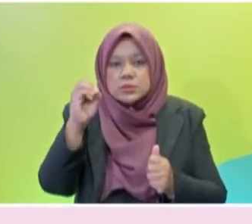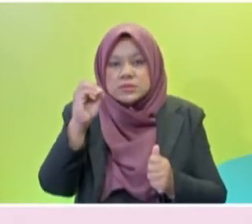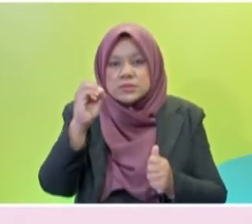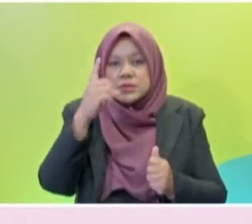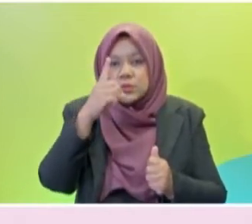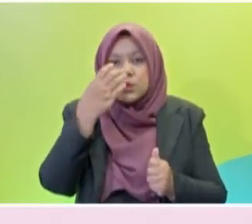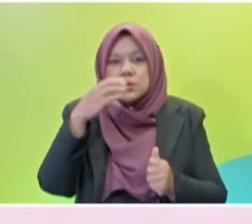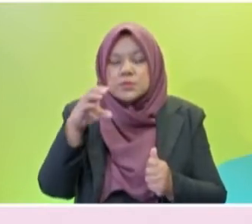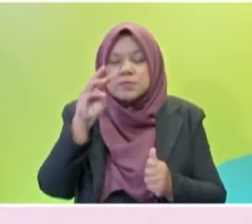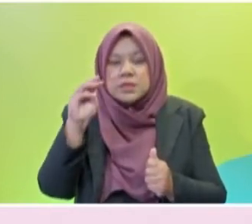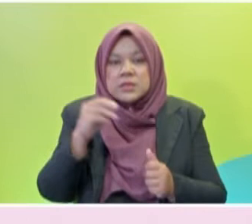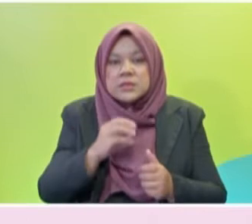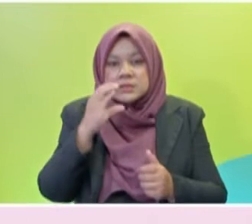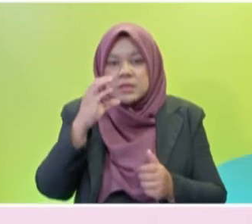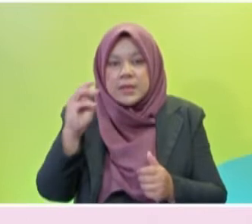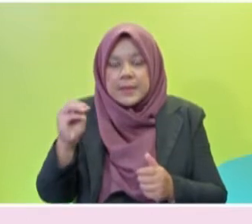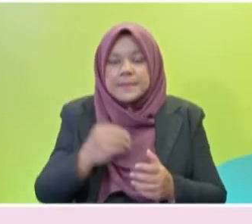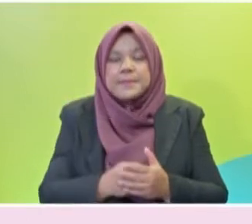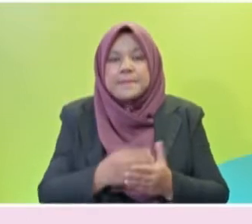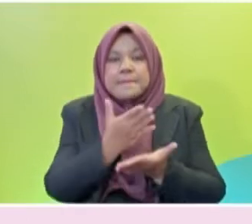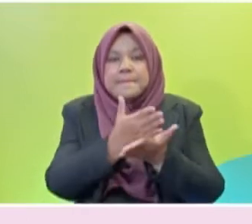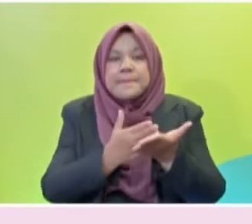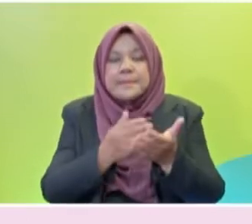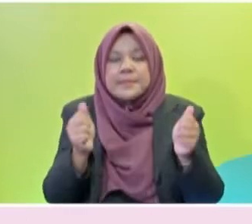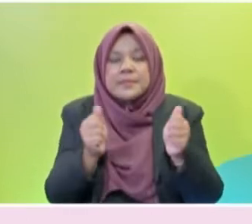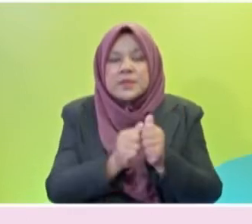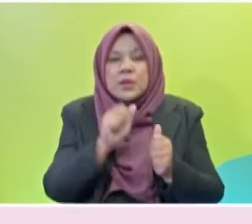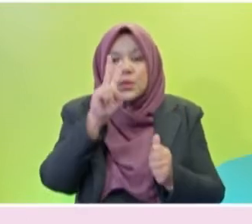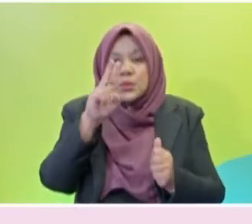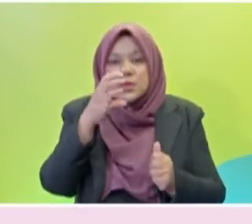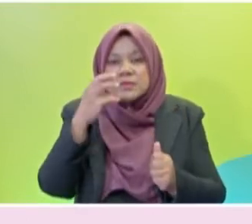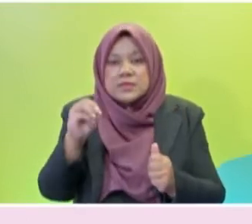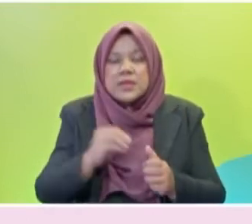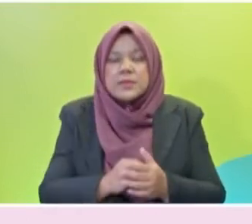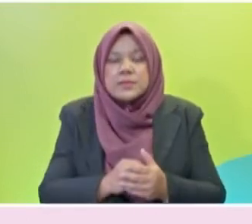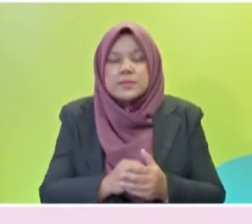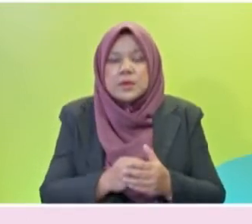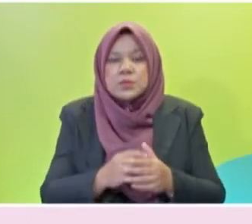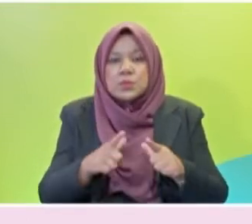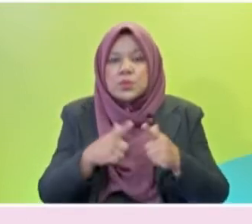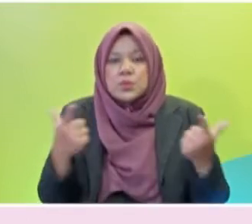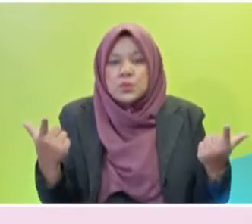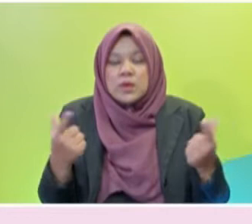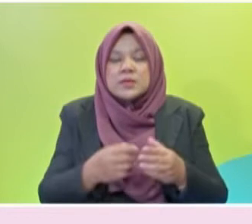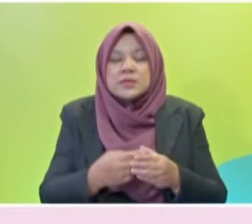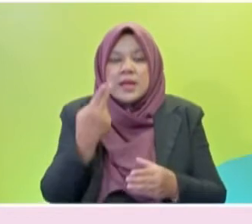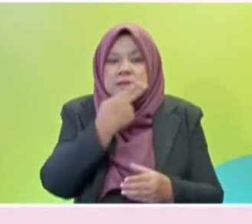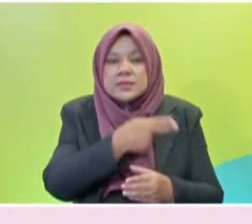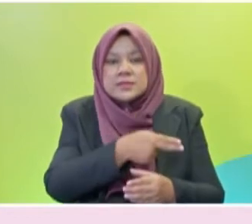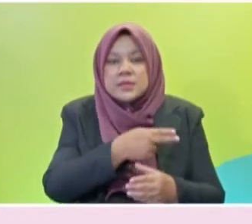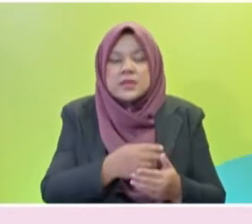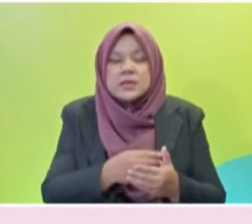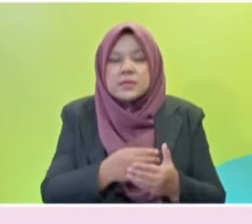luas umbuh besar dibahagikan dengan 2 cm untuk luas umbuh kecil. Dan hasilnya adalah daya